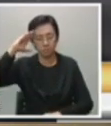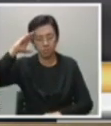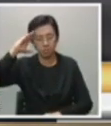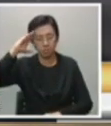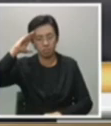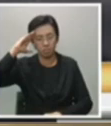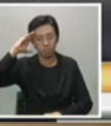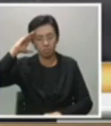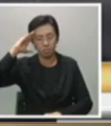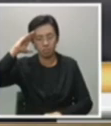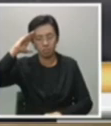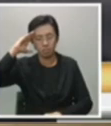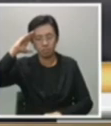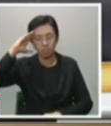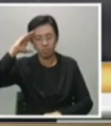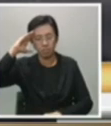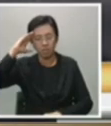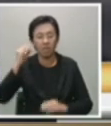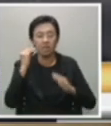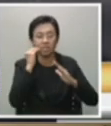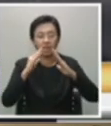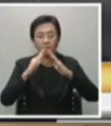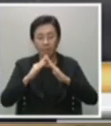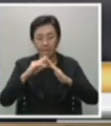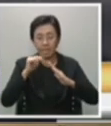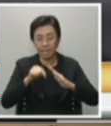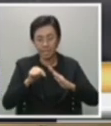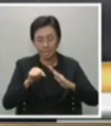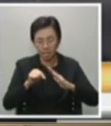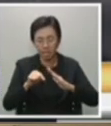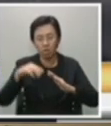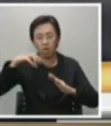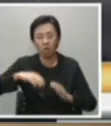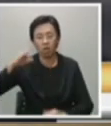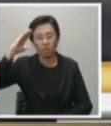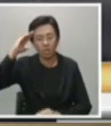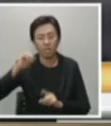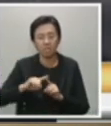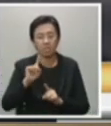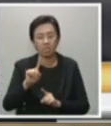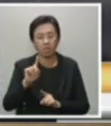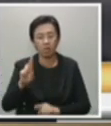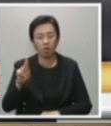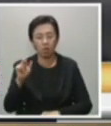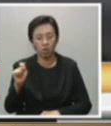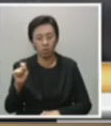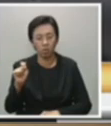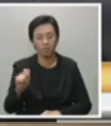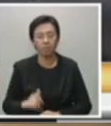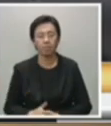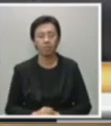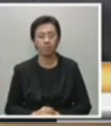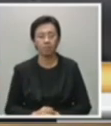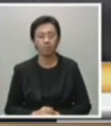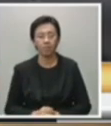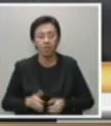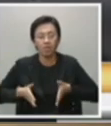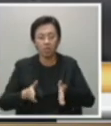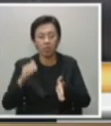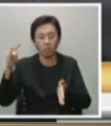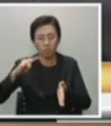าโหมได้ใช้บ้านพักในกรมทหารราบที่1รักษาพระองค์ถนนวิภ